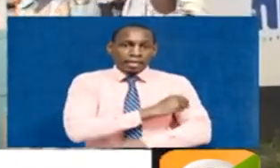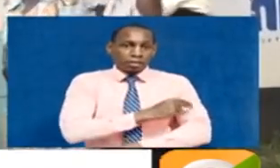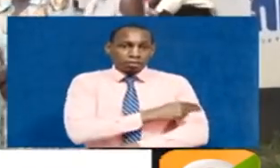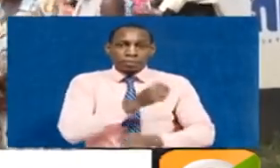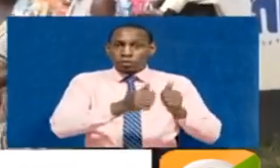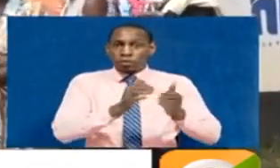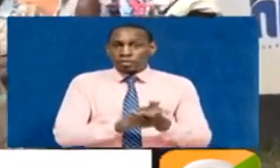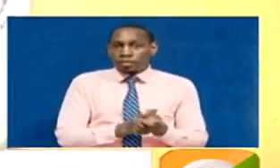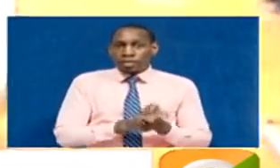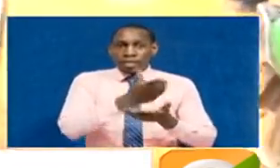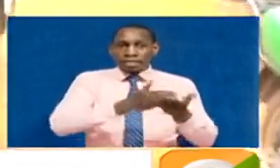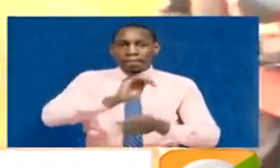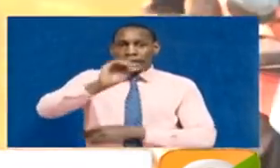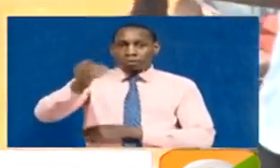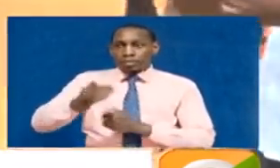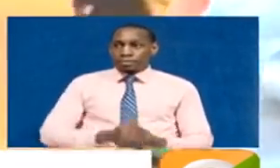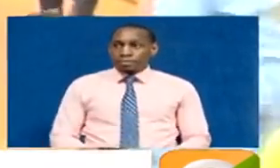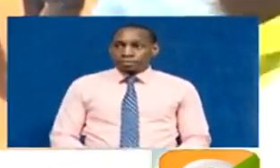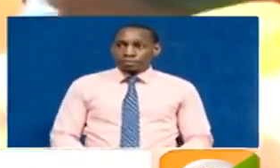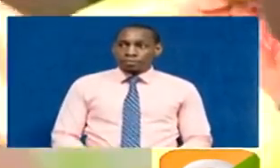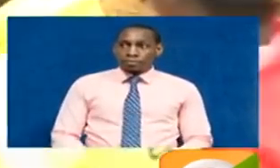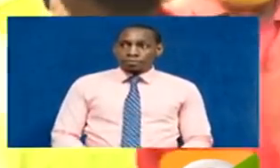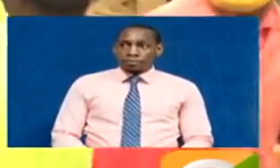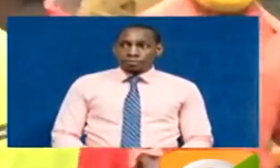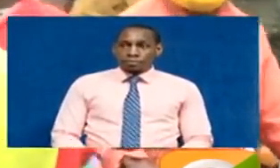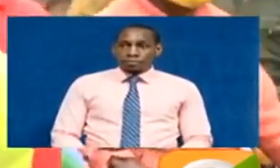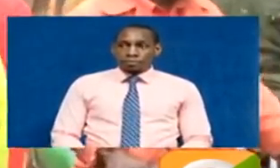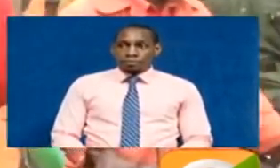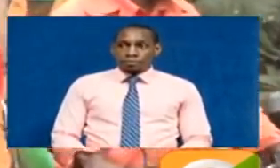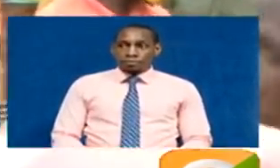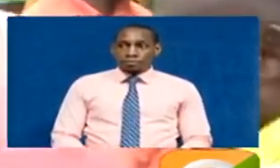katika hospitali ya kata ndogo ya Kimilili. Flora Utieno, runinga ya Citizen.